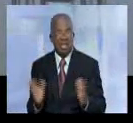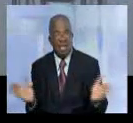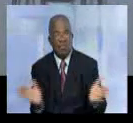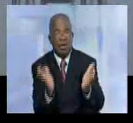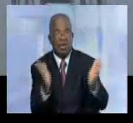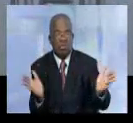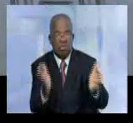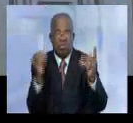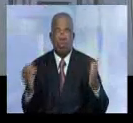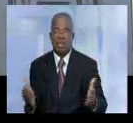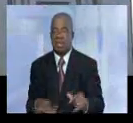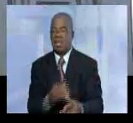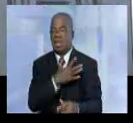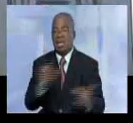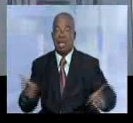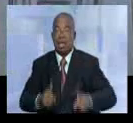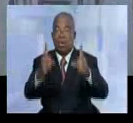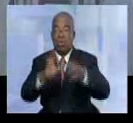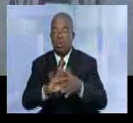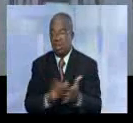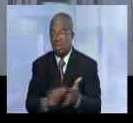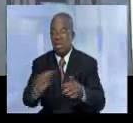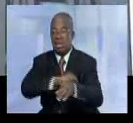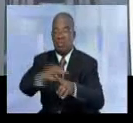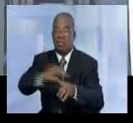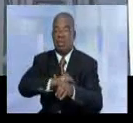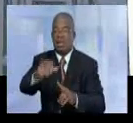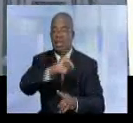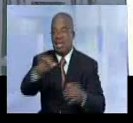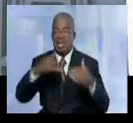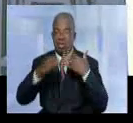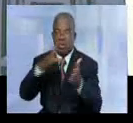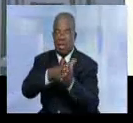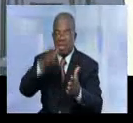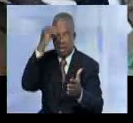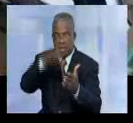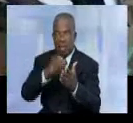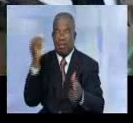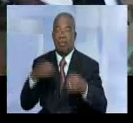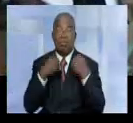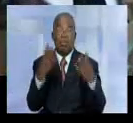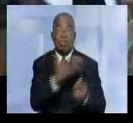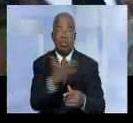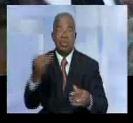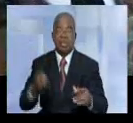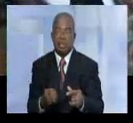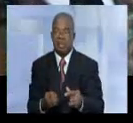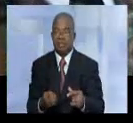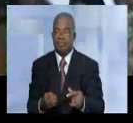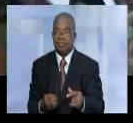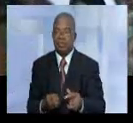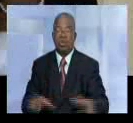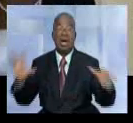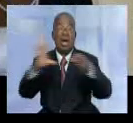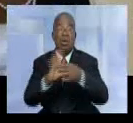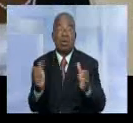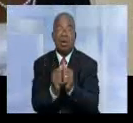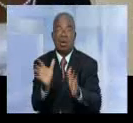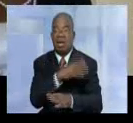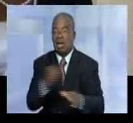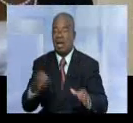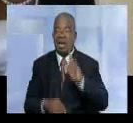qui nous a été très utile et nous avons eu l'occasion d'apprendre beaucoup sur la question. Le Sahara, en collaboration avec